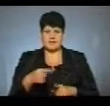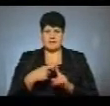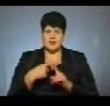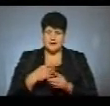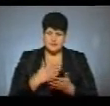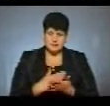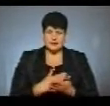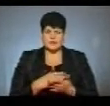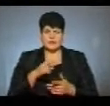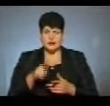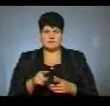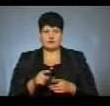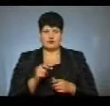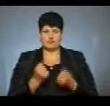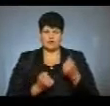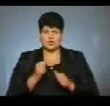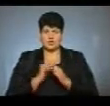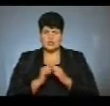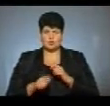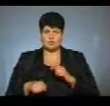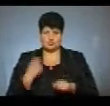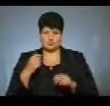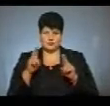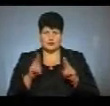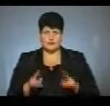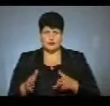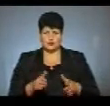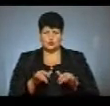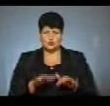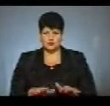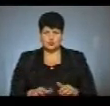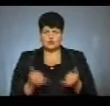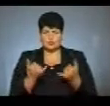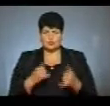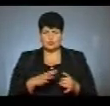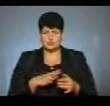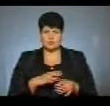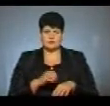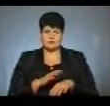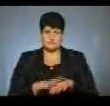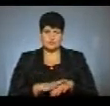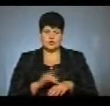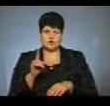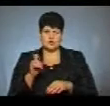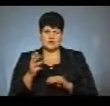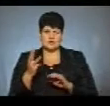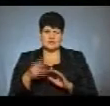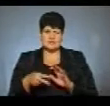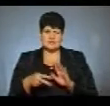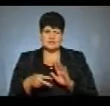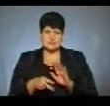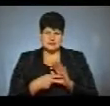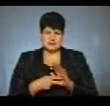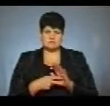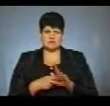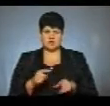водії самі частіше порушують правила дорожнього руху. Під час сьогоднішнього патрулювання було зафіксовано швидкість приблизно 137 км за